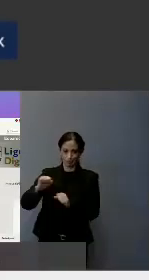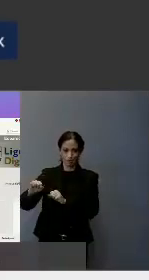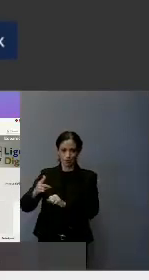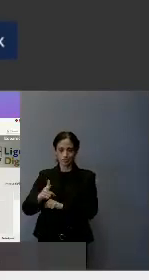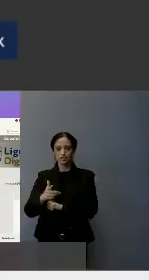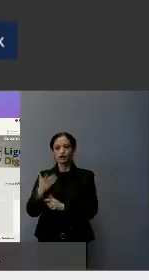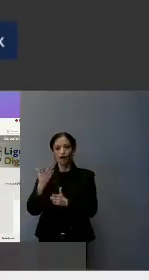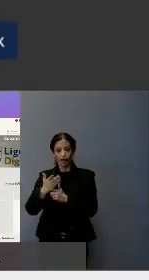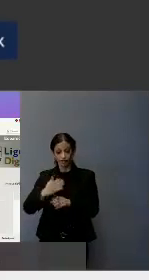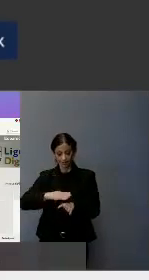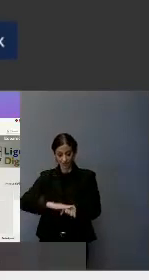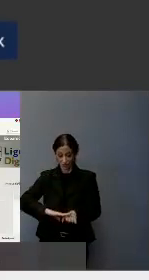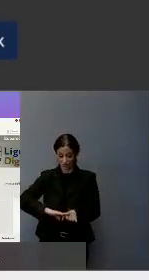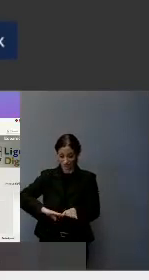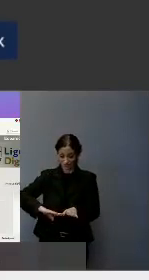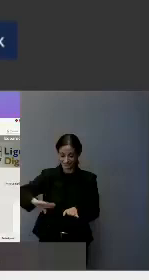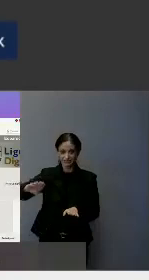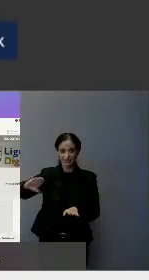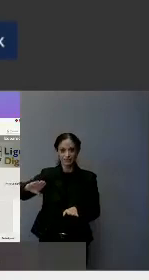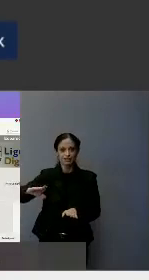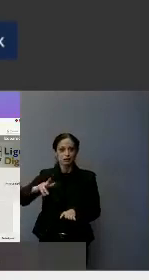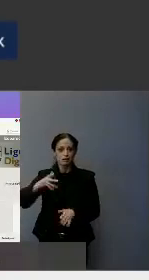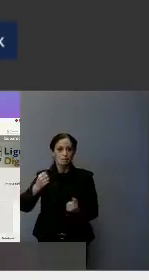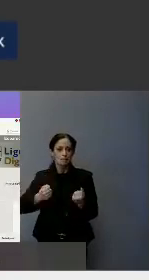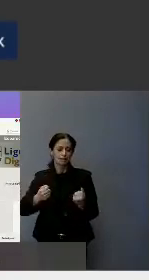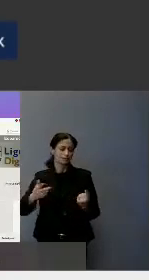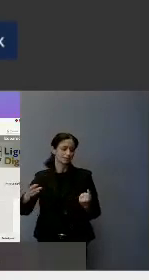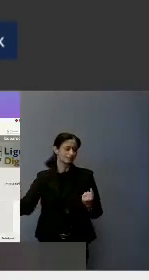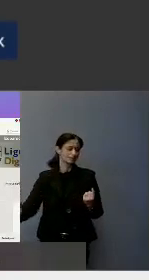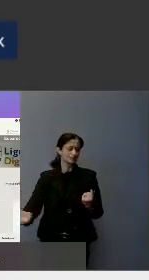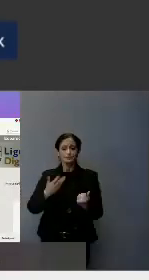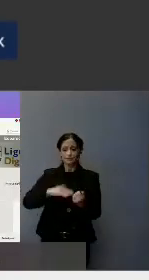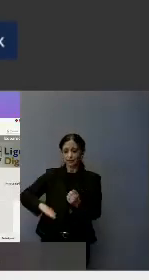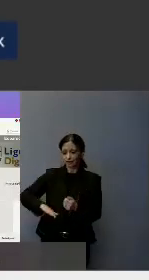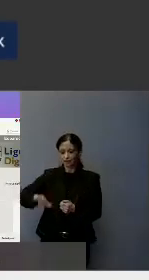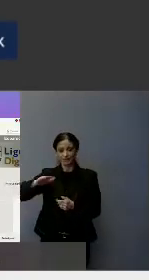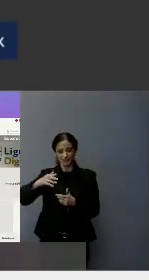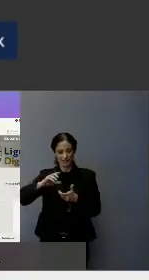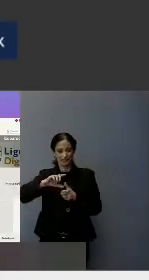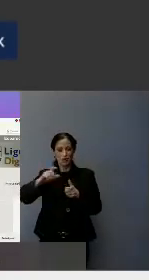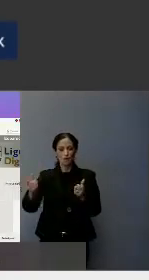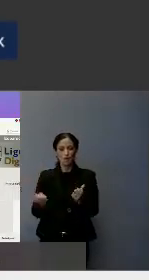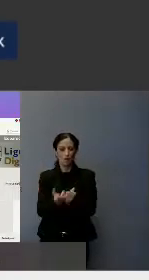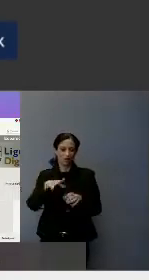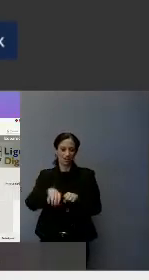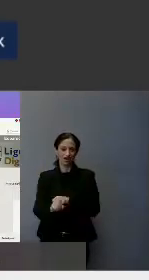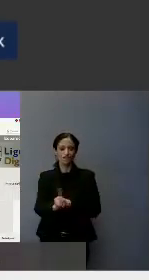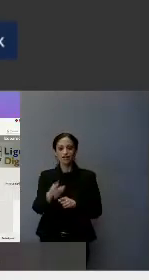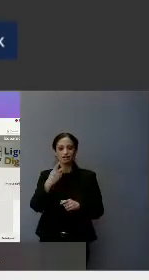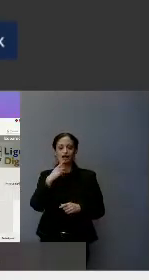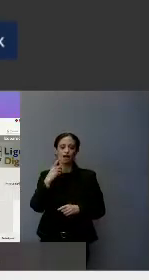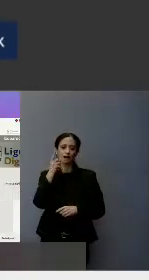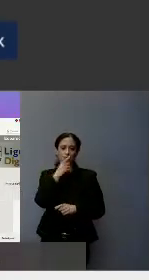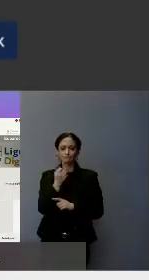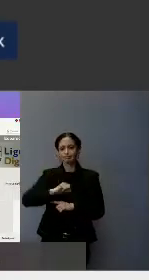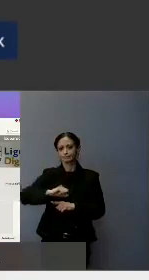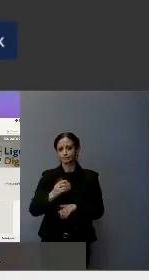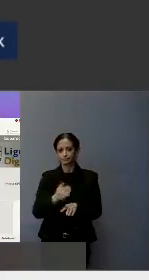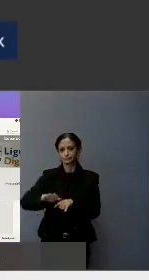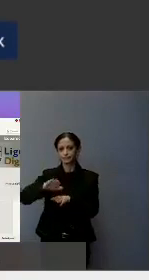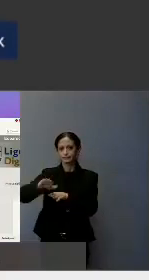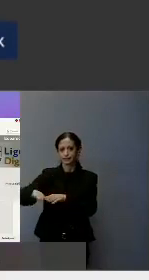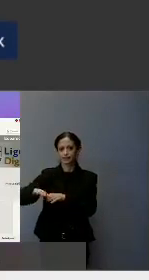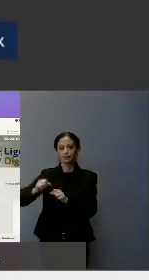barriera architettonica è una meraviglia non corrano nemmeno un rischio di rovinarsi i pneumatici e costantemente posteggiano in quel